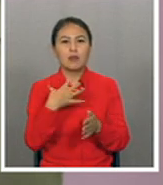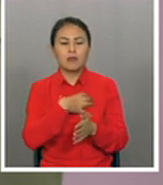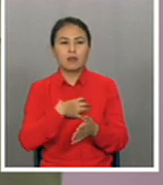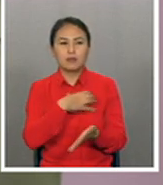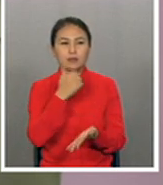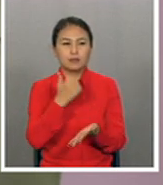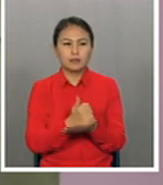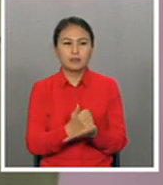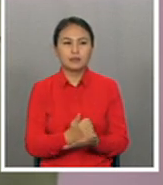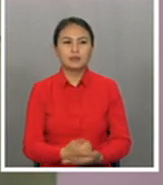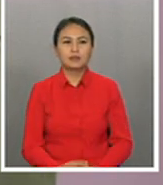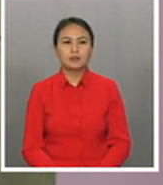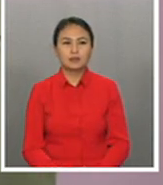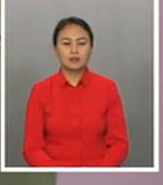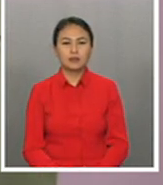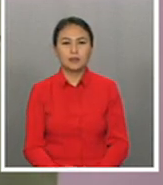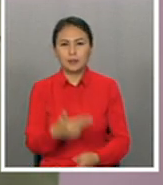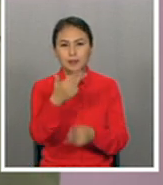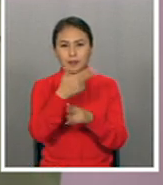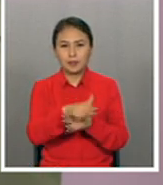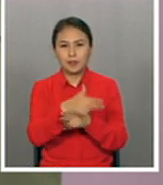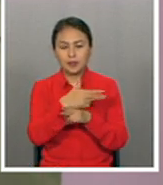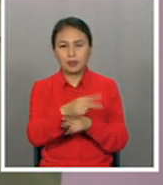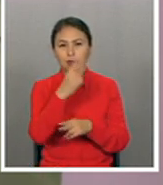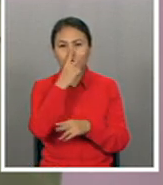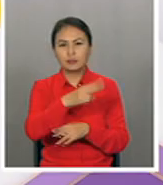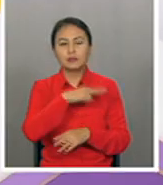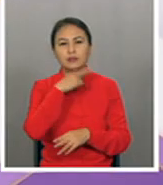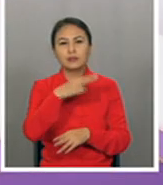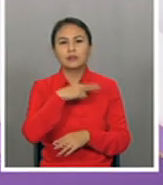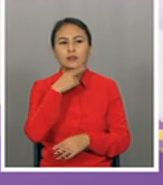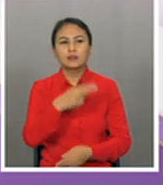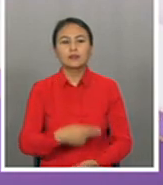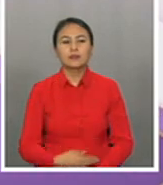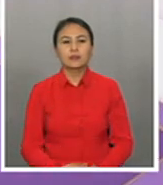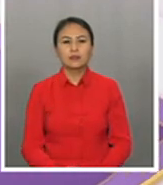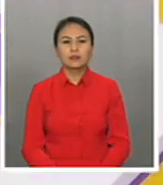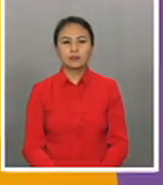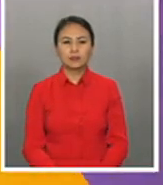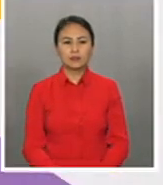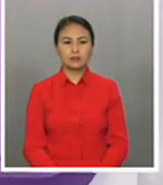өсіңдер. Бейне материалға назар аударайық.